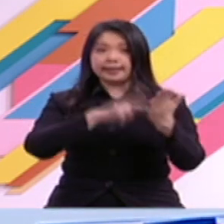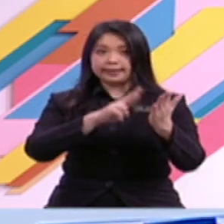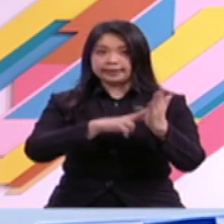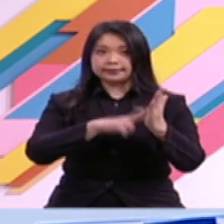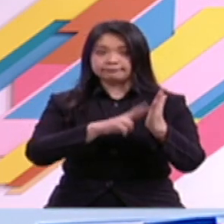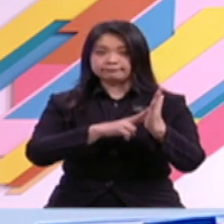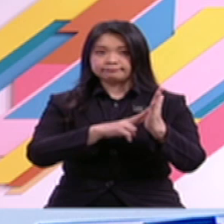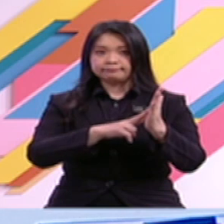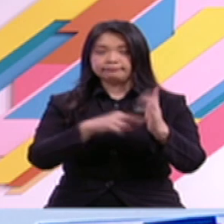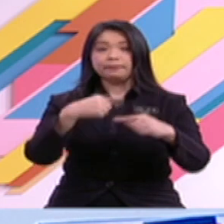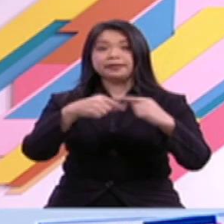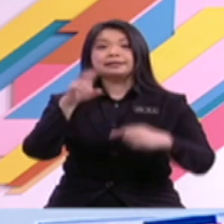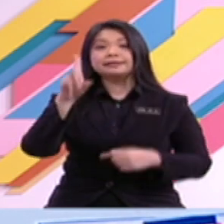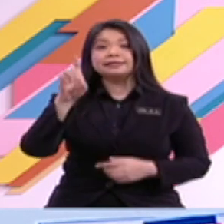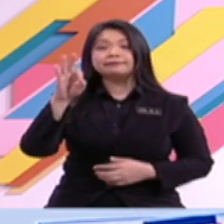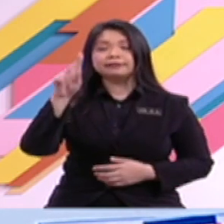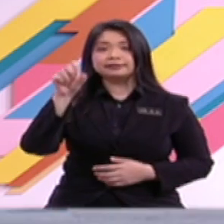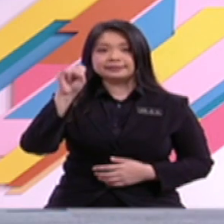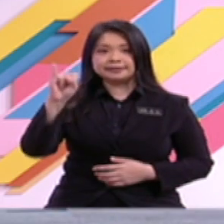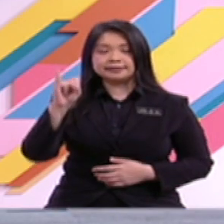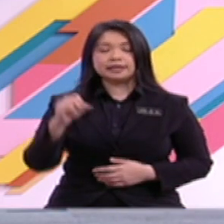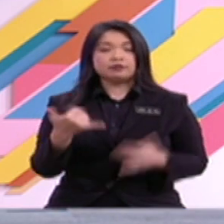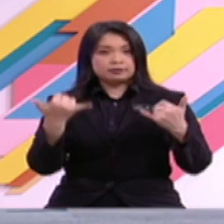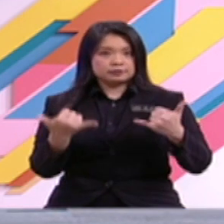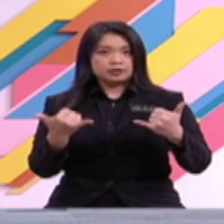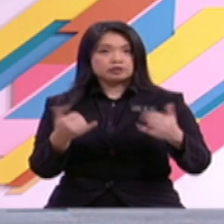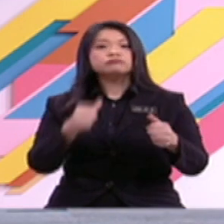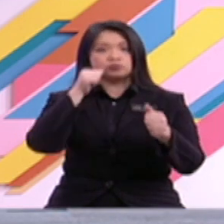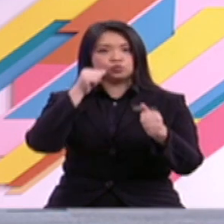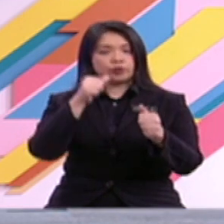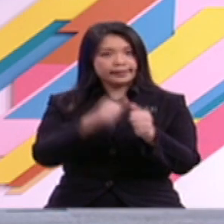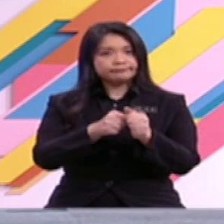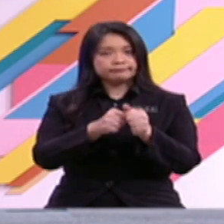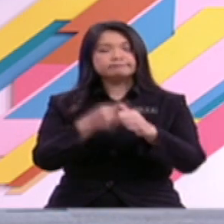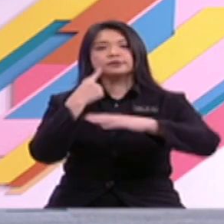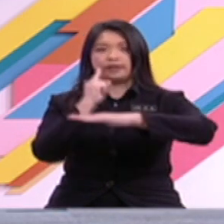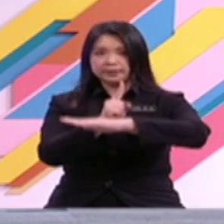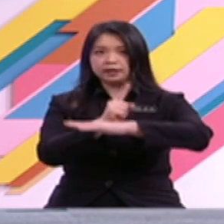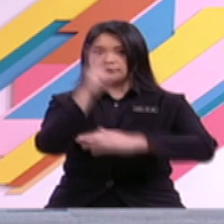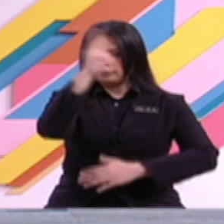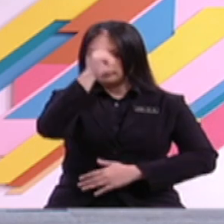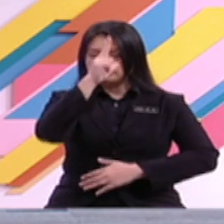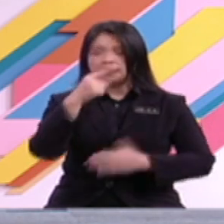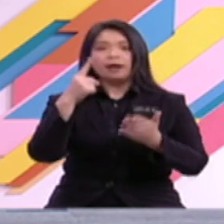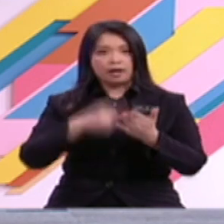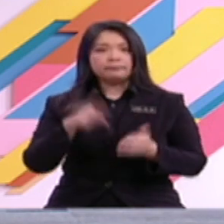difraksi Oke surat jaminan kerajaan-mu surat jaminan